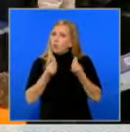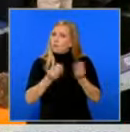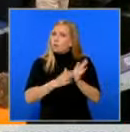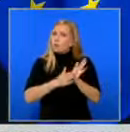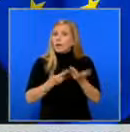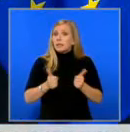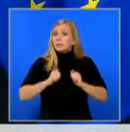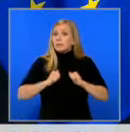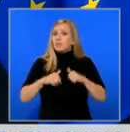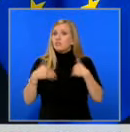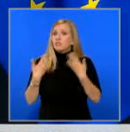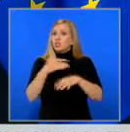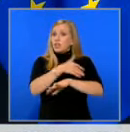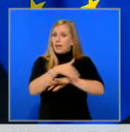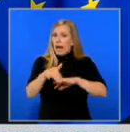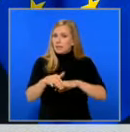граници на